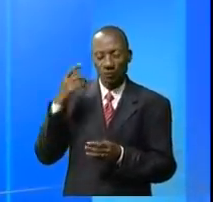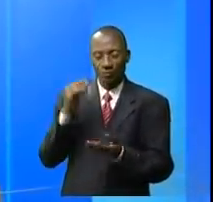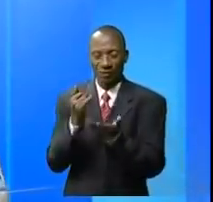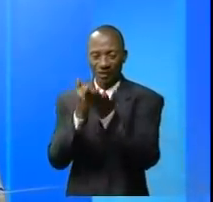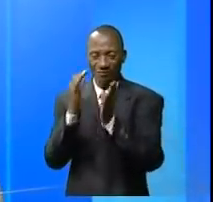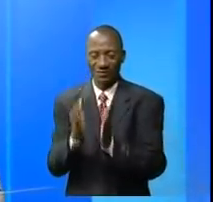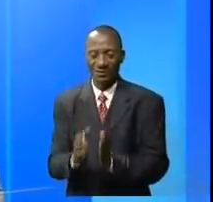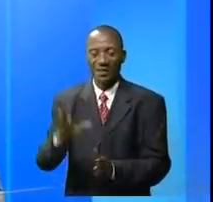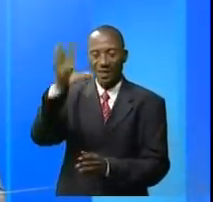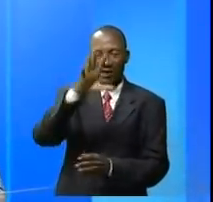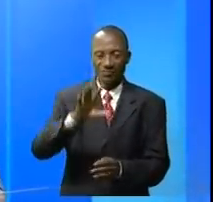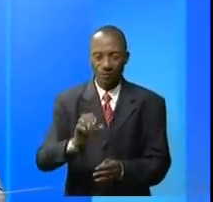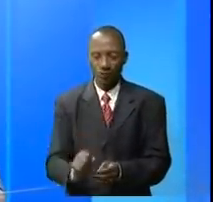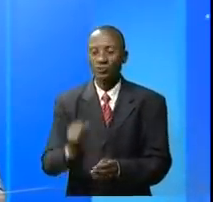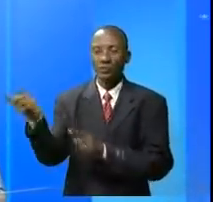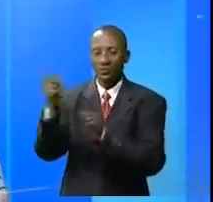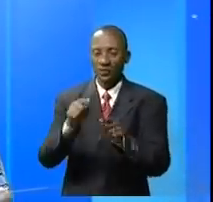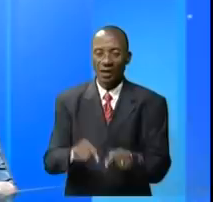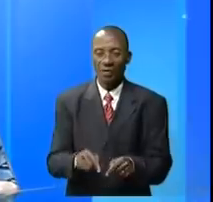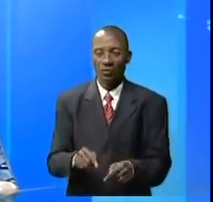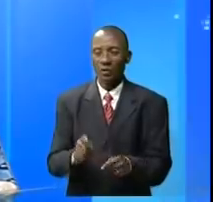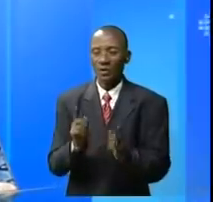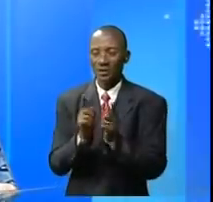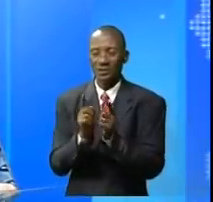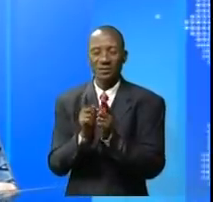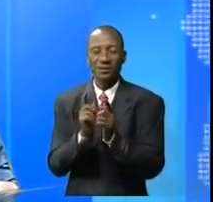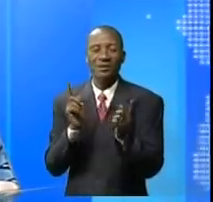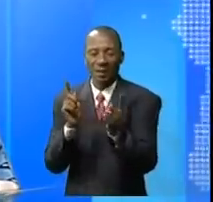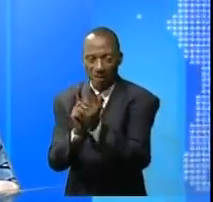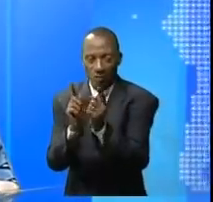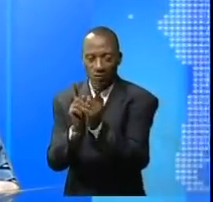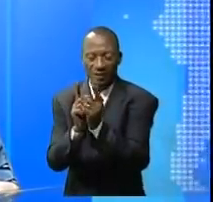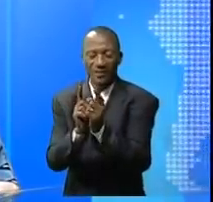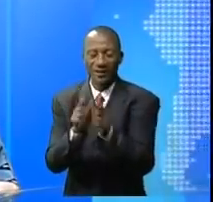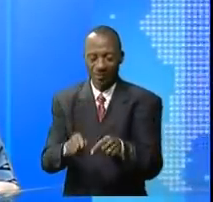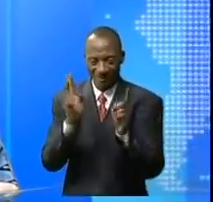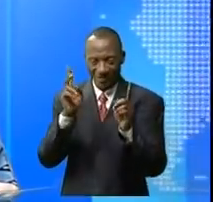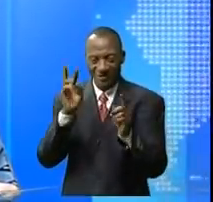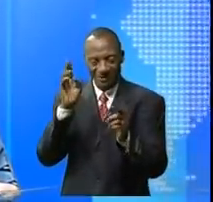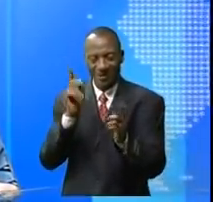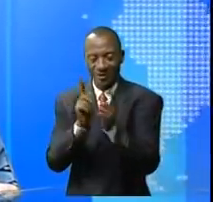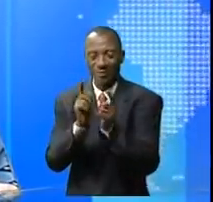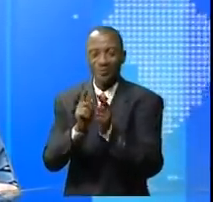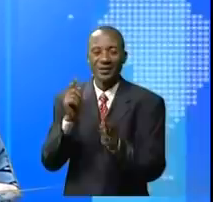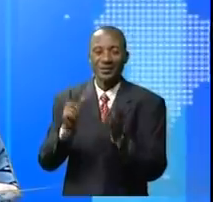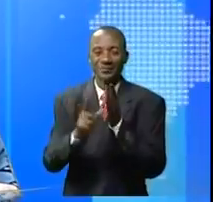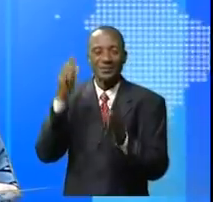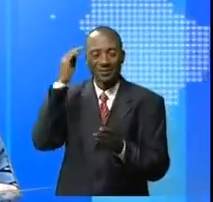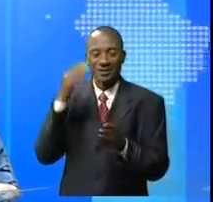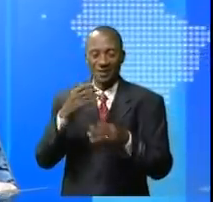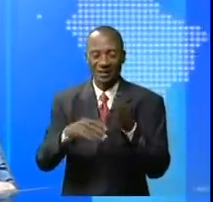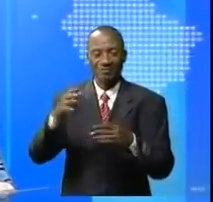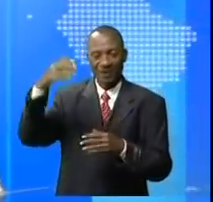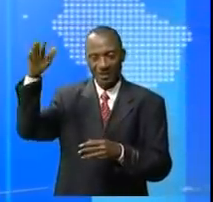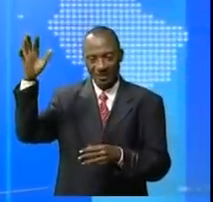séjour à Kinshasa a rencontré le vice-ministre des Affaires étrangères. Ils ont évalué l'exécution des différents projets de développement